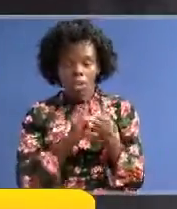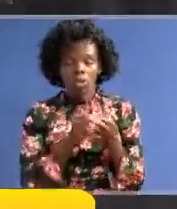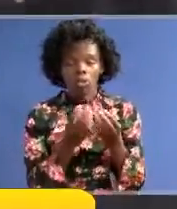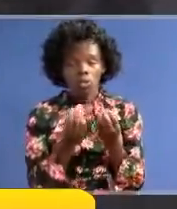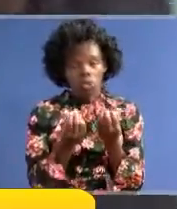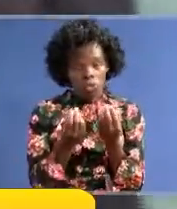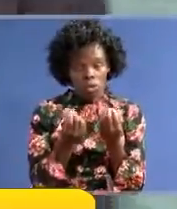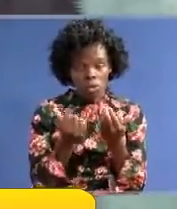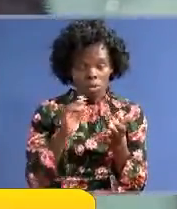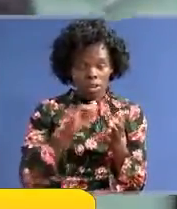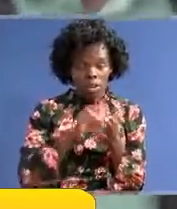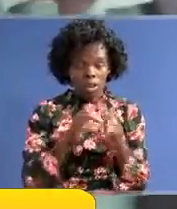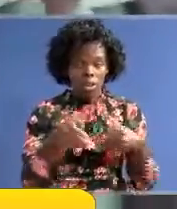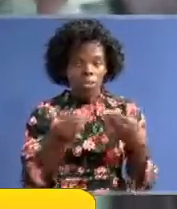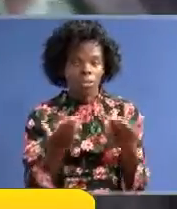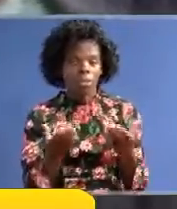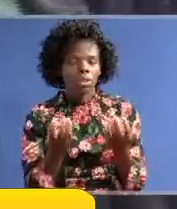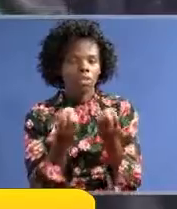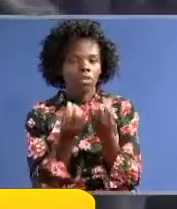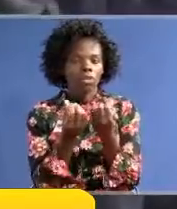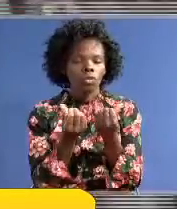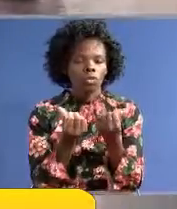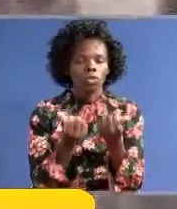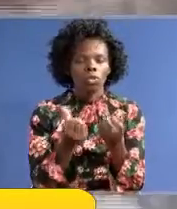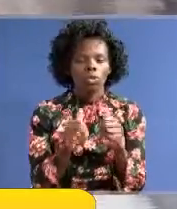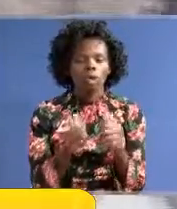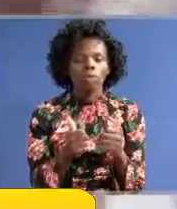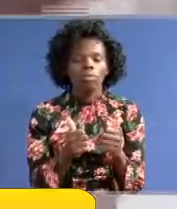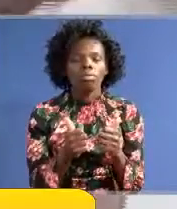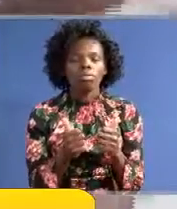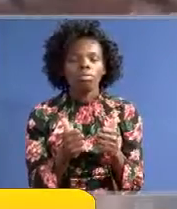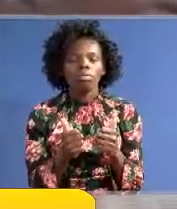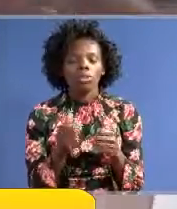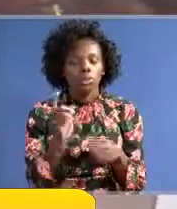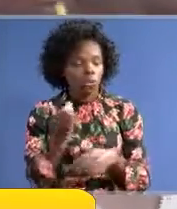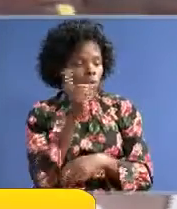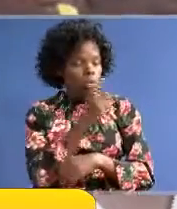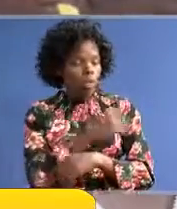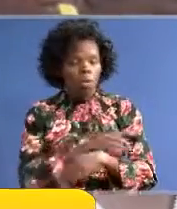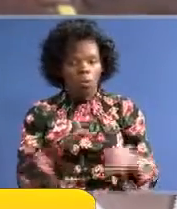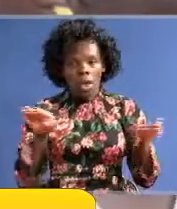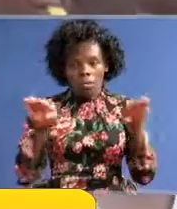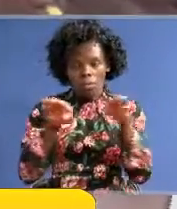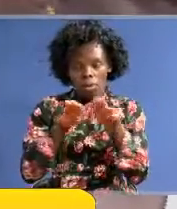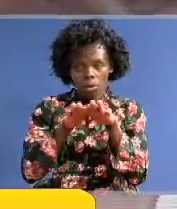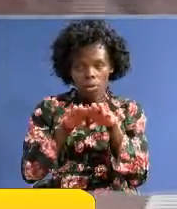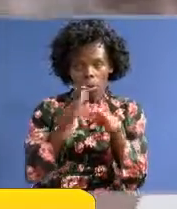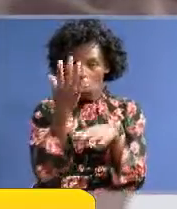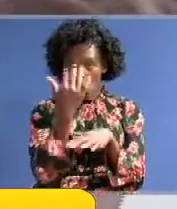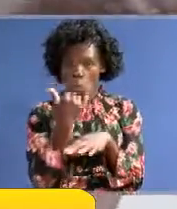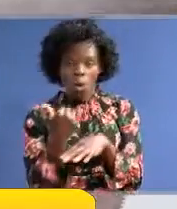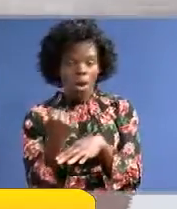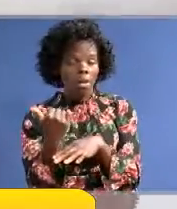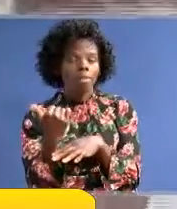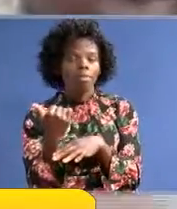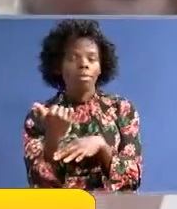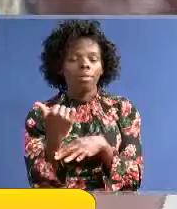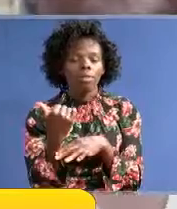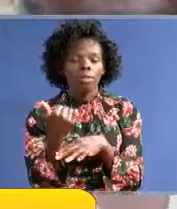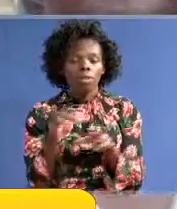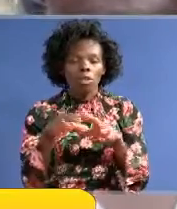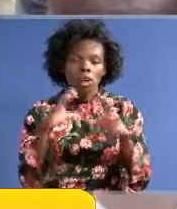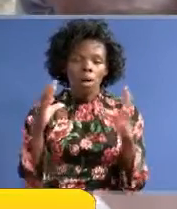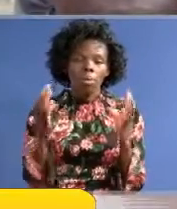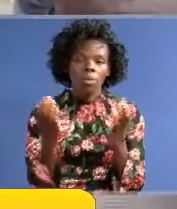mzozo huo na kuleta suluhu ya kudumu. Mradi huu siku ya leo tumeufunga kwa sababu mradi huu ulikuwa wa